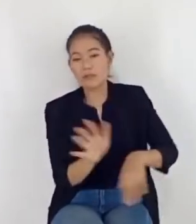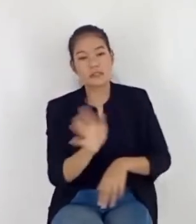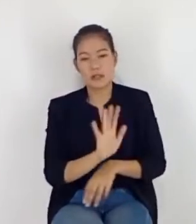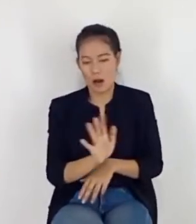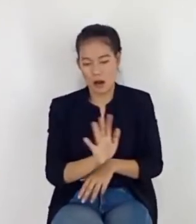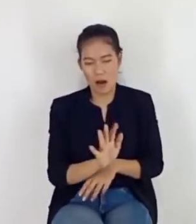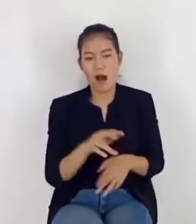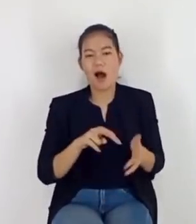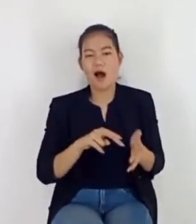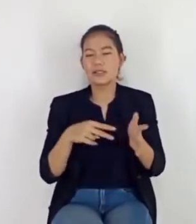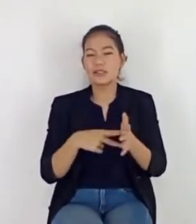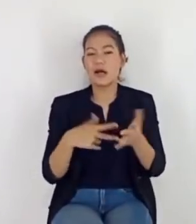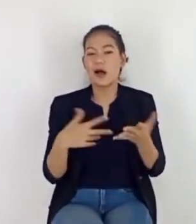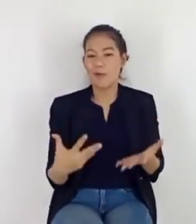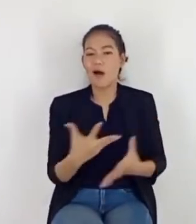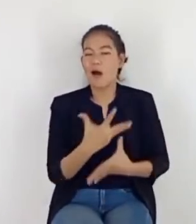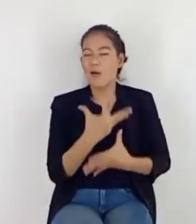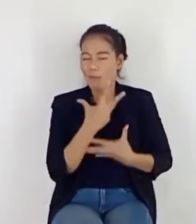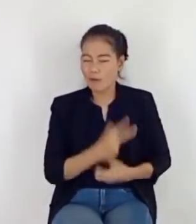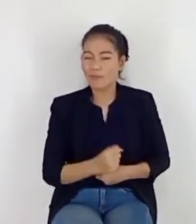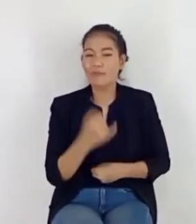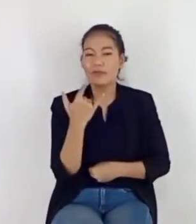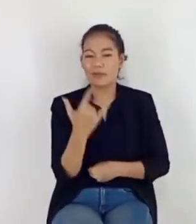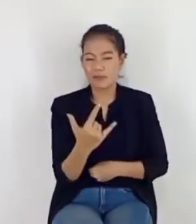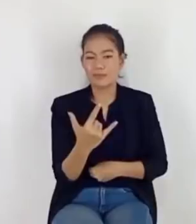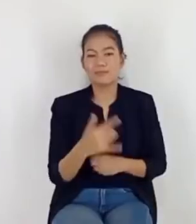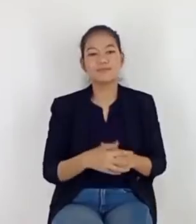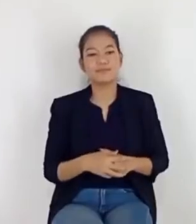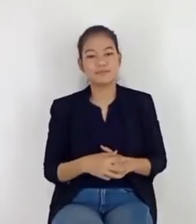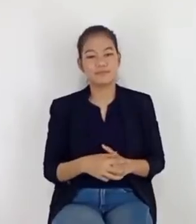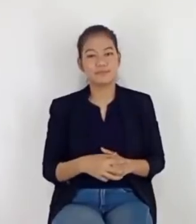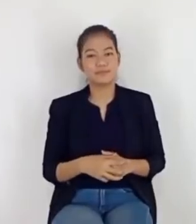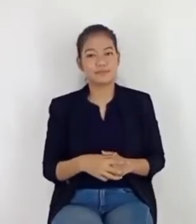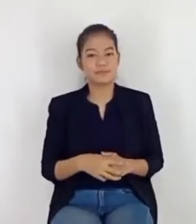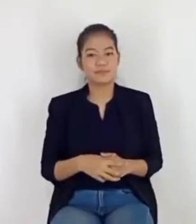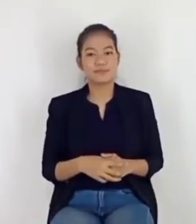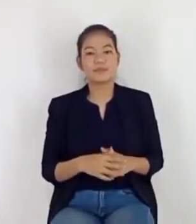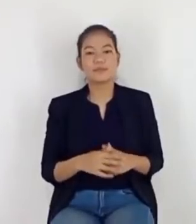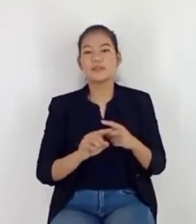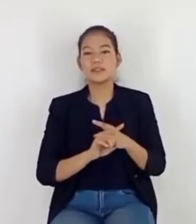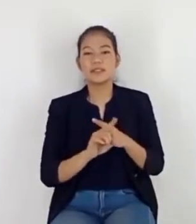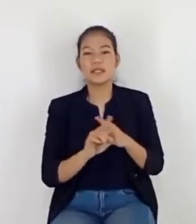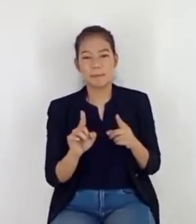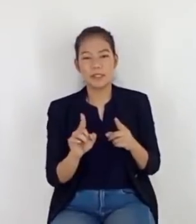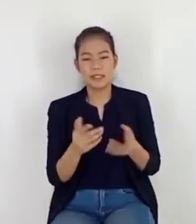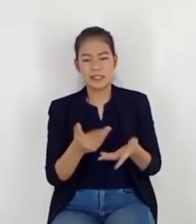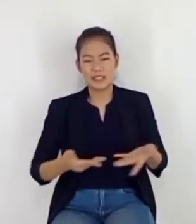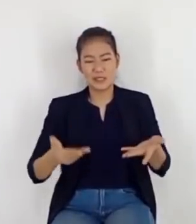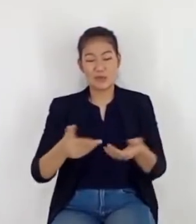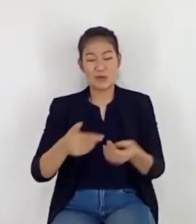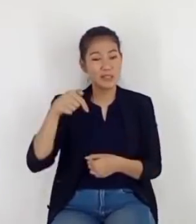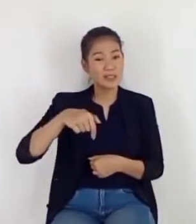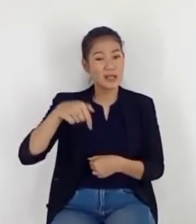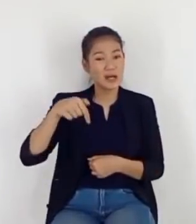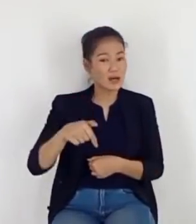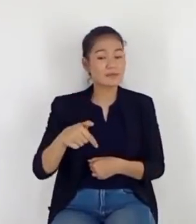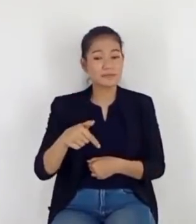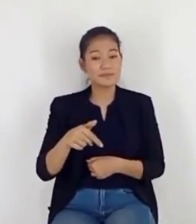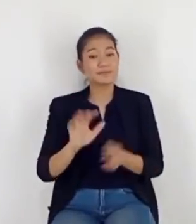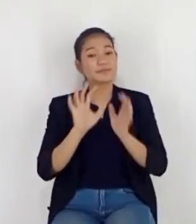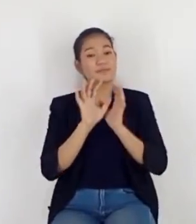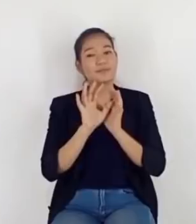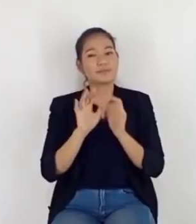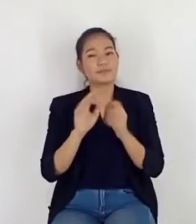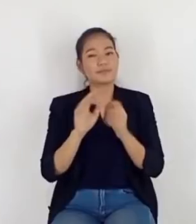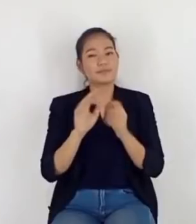memiliki pengharapan kelepasan dari belenggu pandemik. Namun di tengah kondisi saat ini, banyak